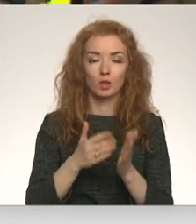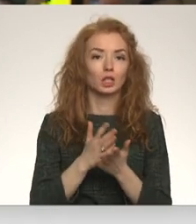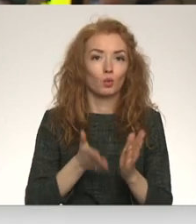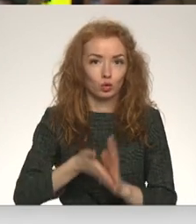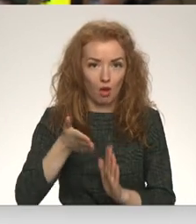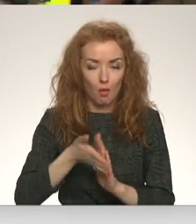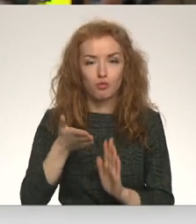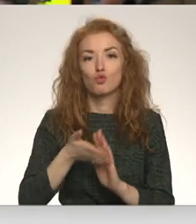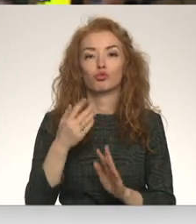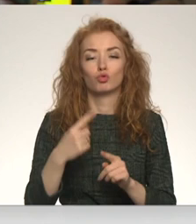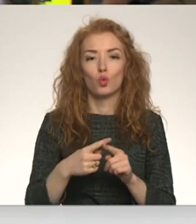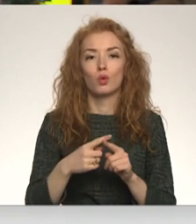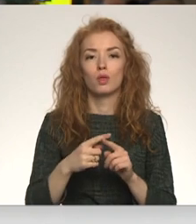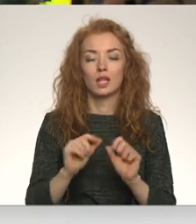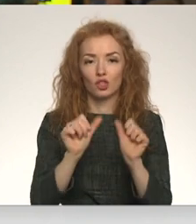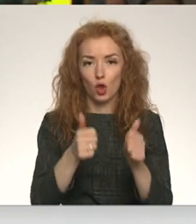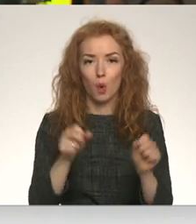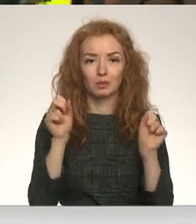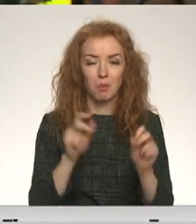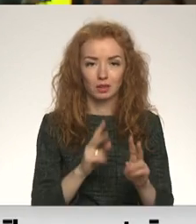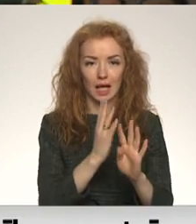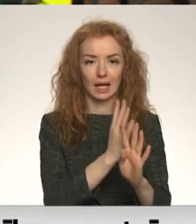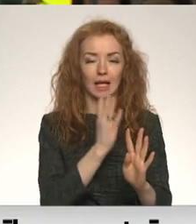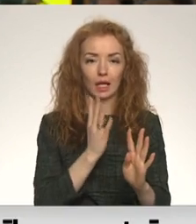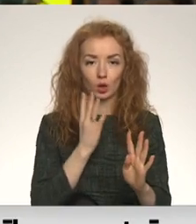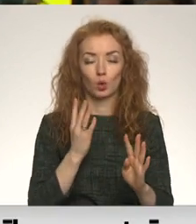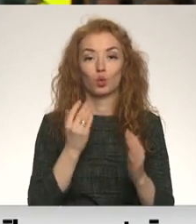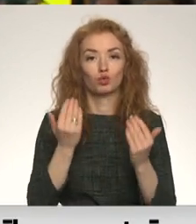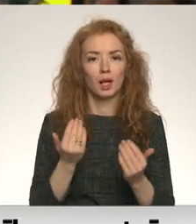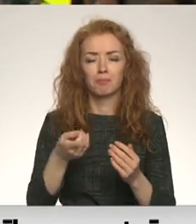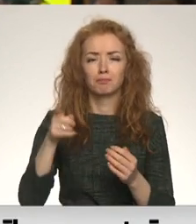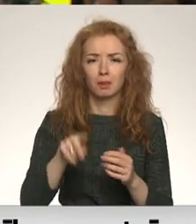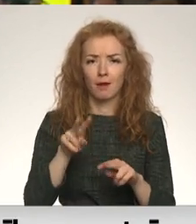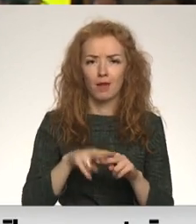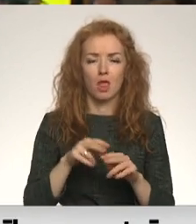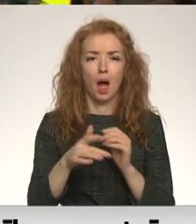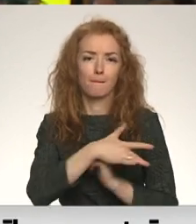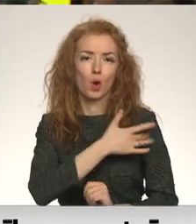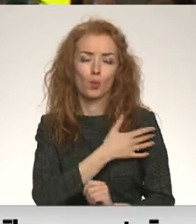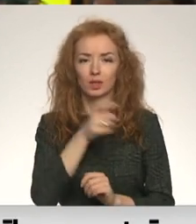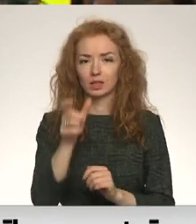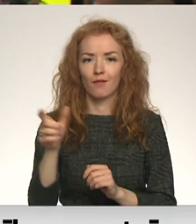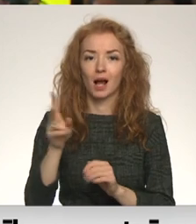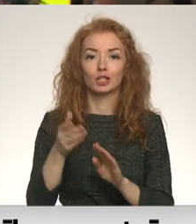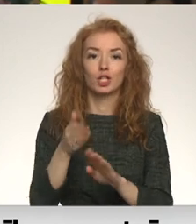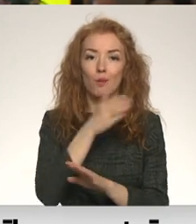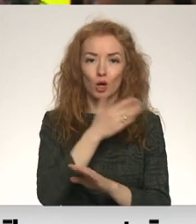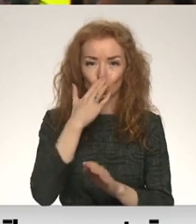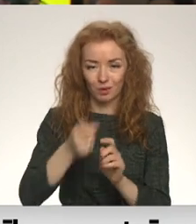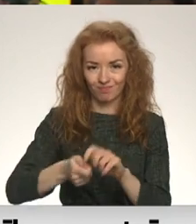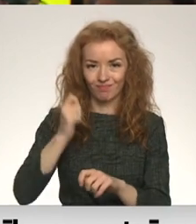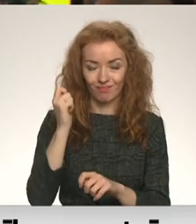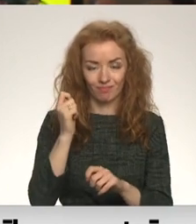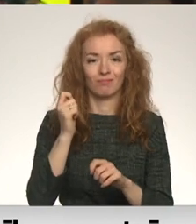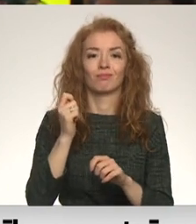esam uztaisījuši tātad kontrolētu rindu. Primāri mēs šodien apkalpojam tos cilvēkus, kuri ir iepriekš saņēmuši numuriņu, bet viņi,